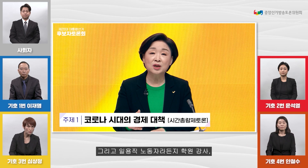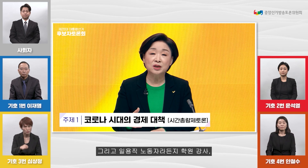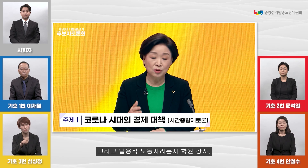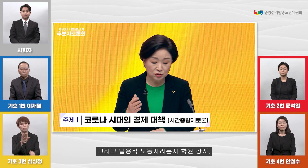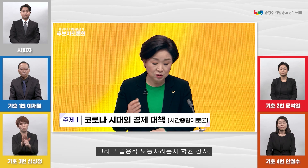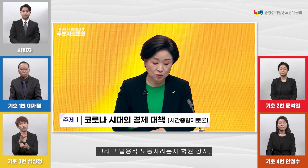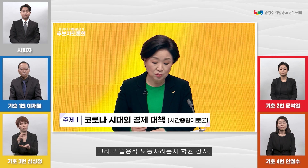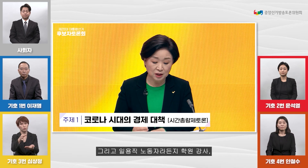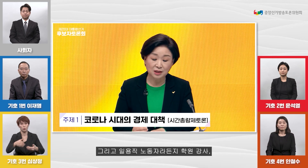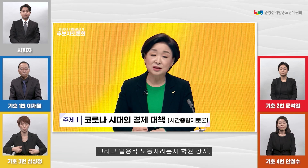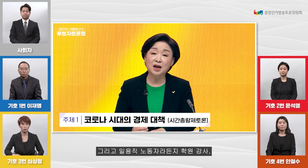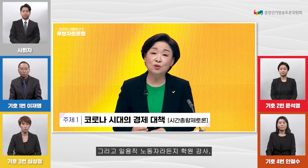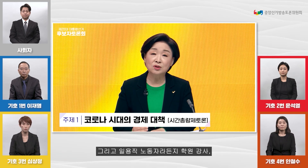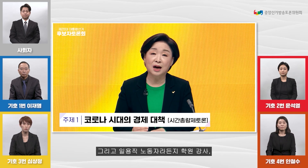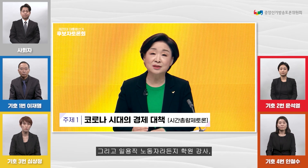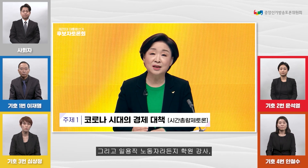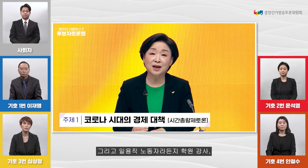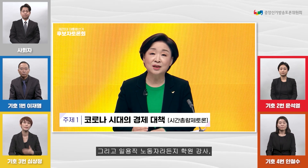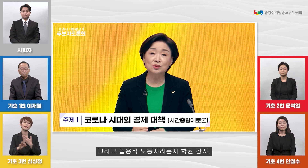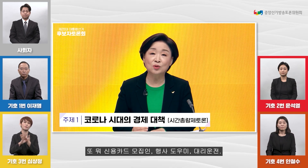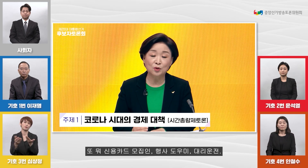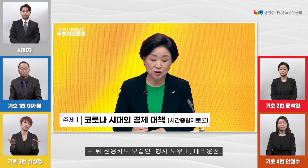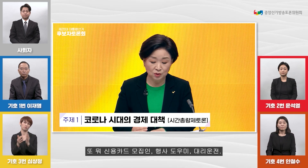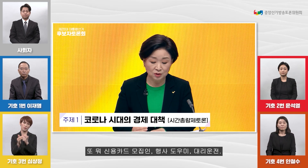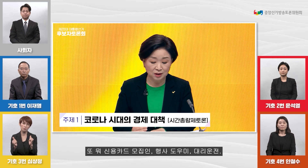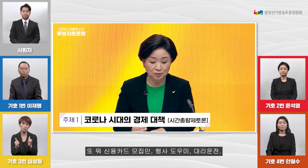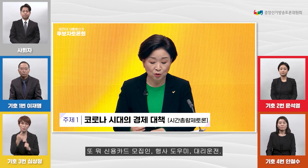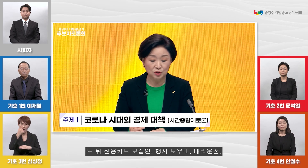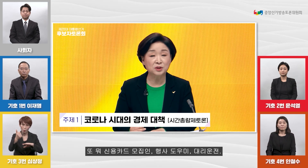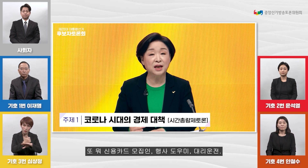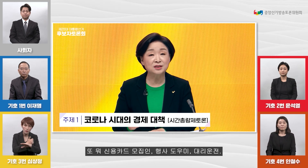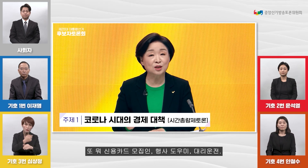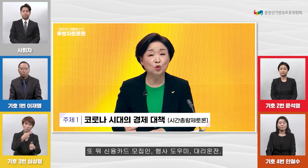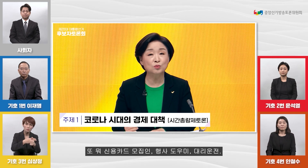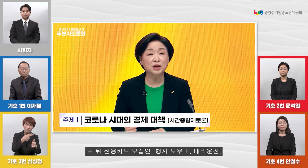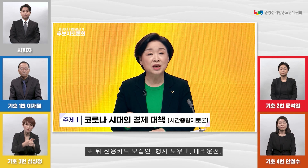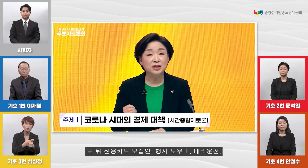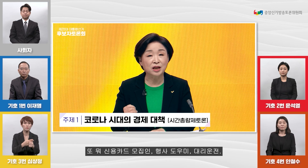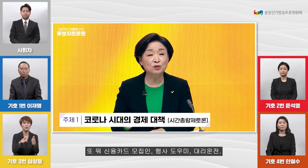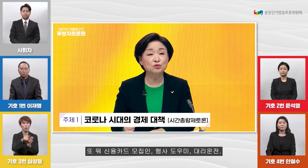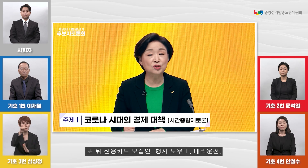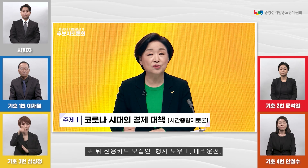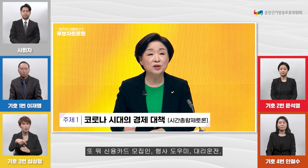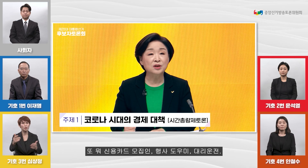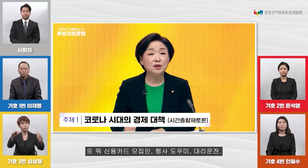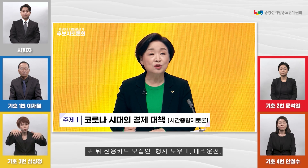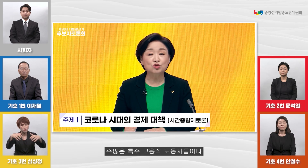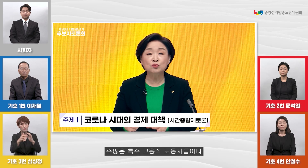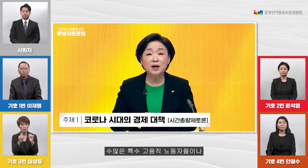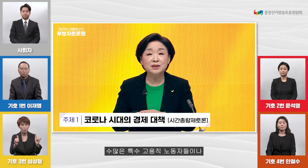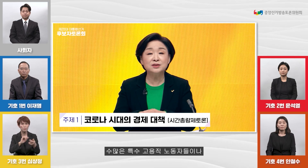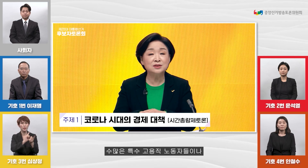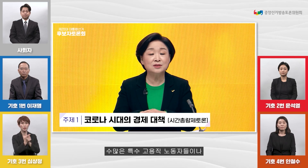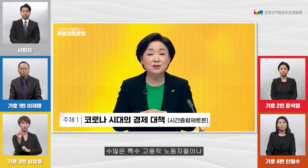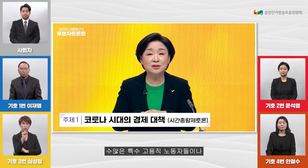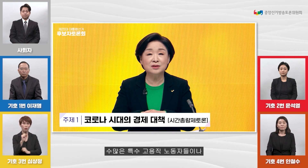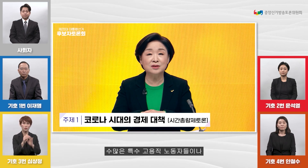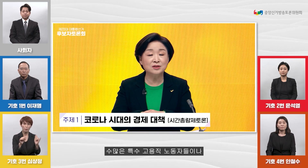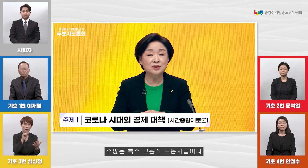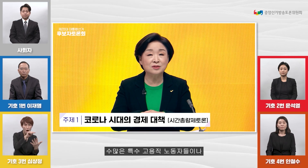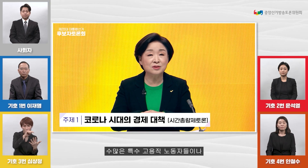그리고 일용직 노동자라든지 학원 강사 또 뭐 신용카드 모집인 행사 도우미 대리운전